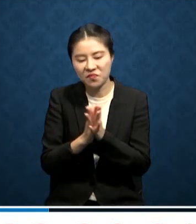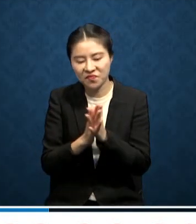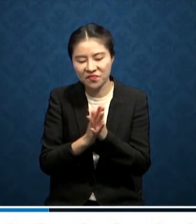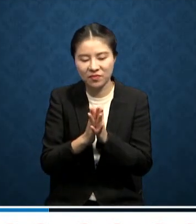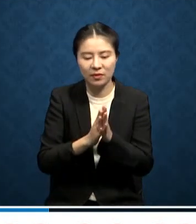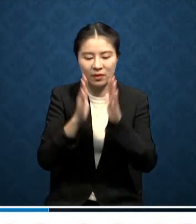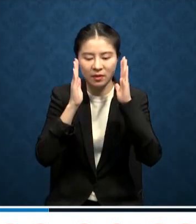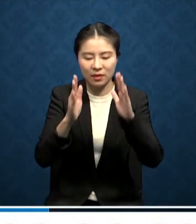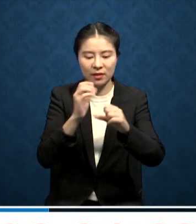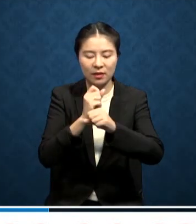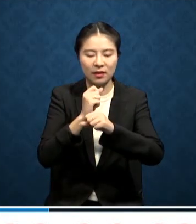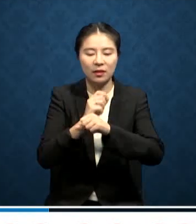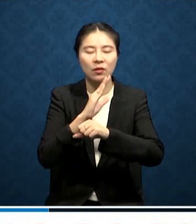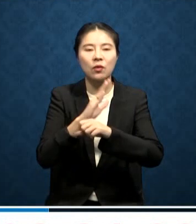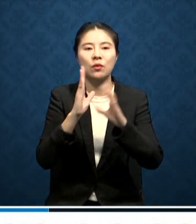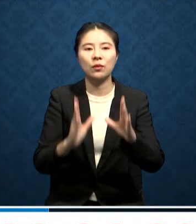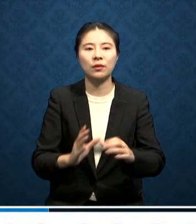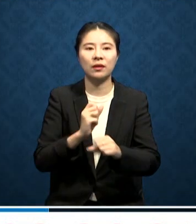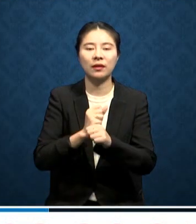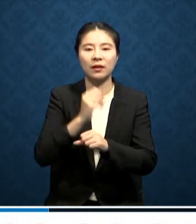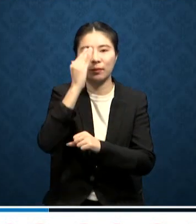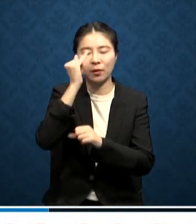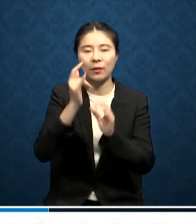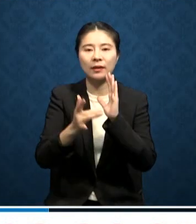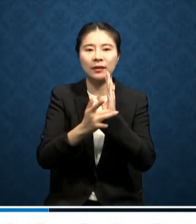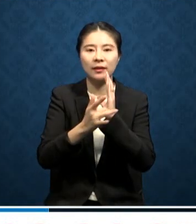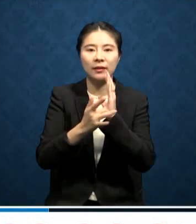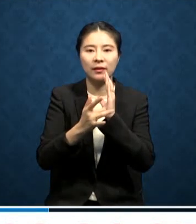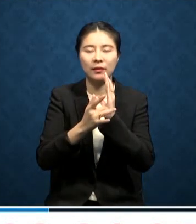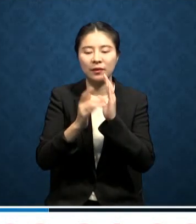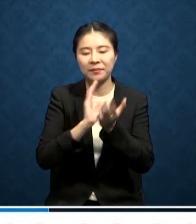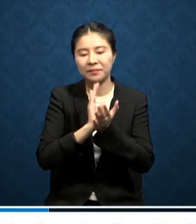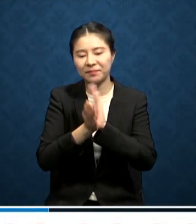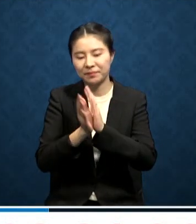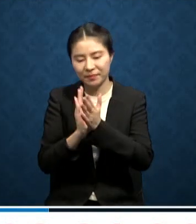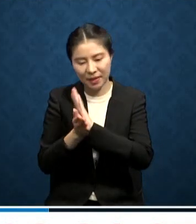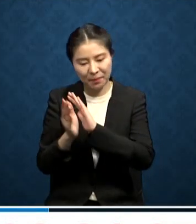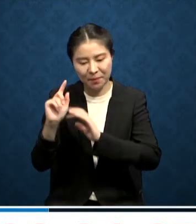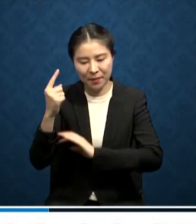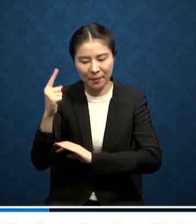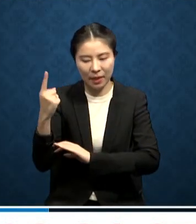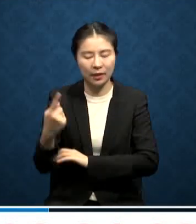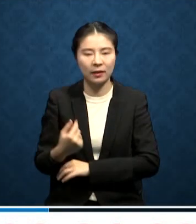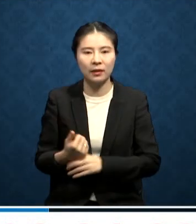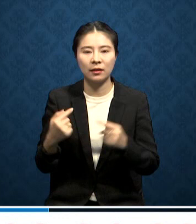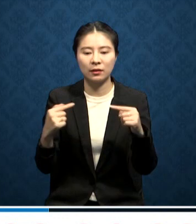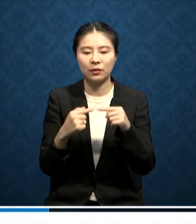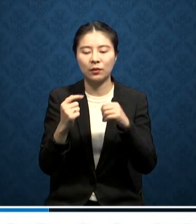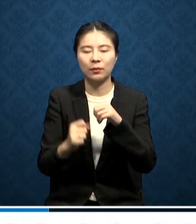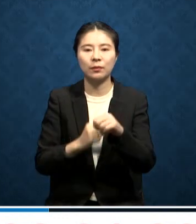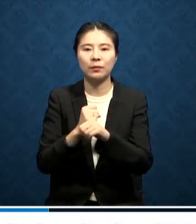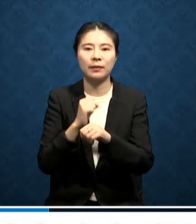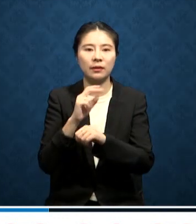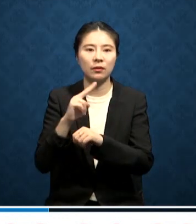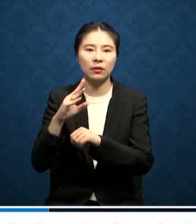นี่เป็นช่วงเวลาที่ท้าทายเนื่องจากเทคโนโลยีการสื่อสารมีการพัฒนาอย่างรวดเร็วและในปี2023ก.พ.ต้อง